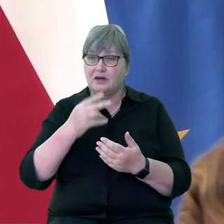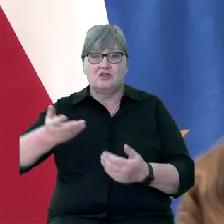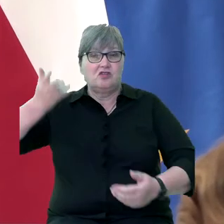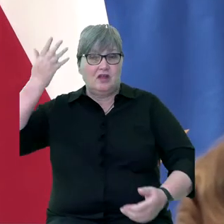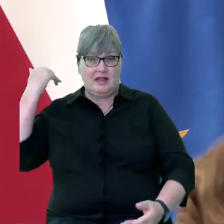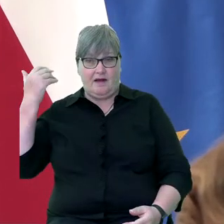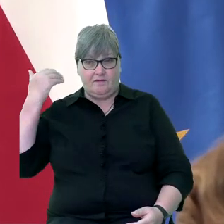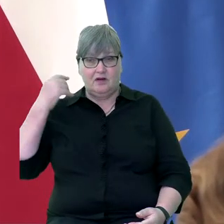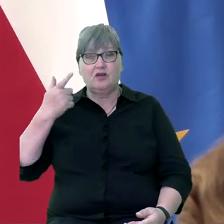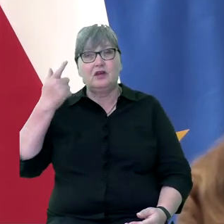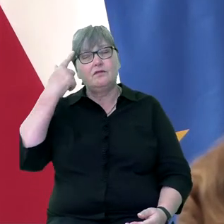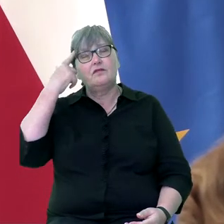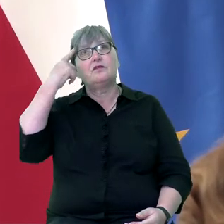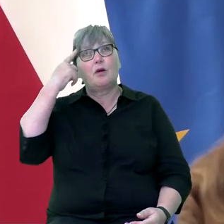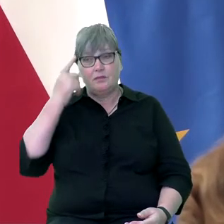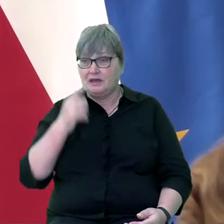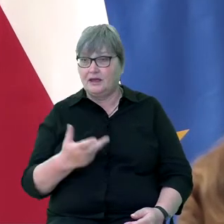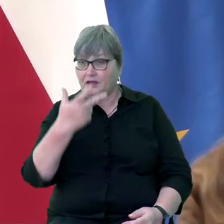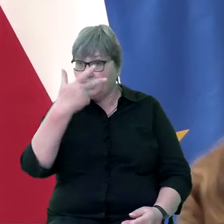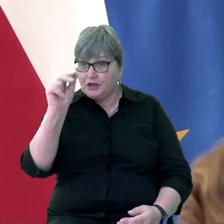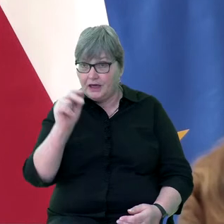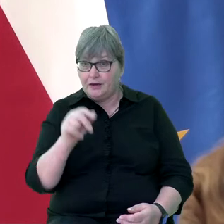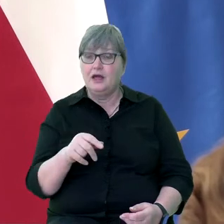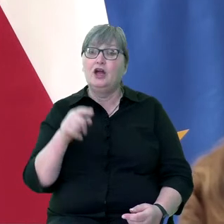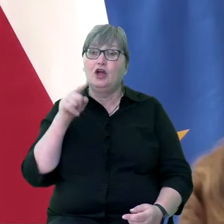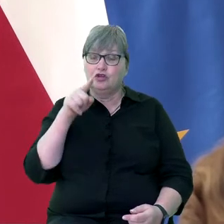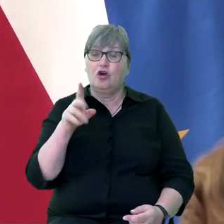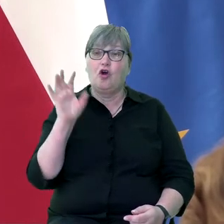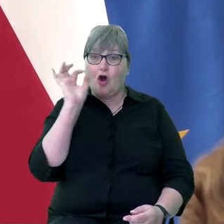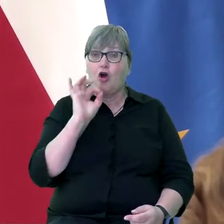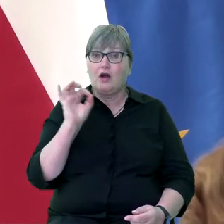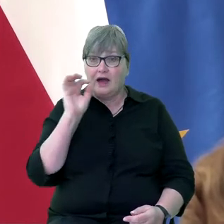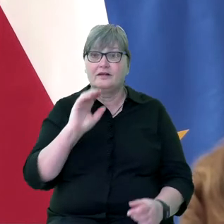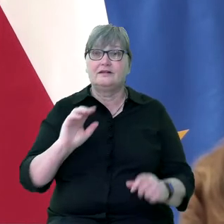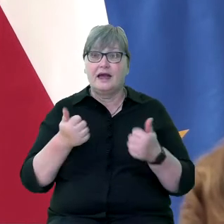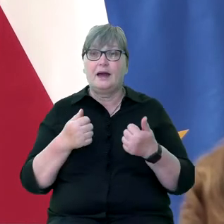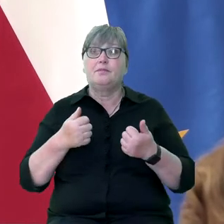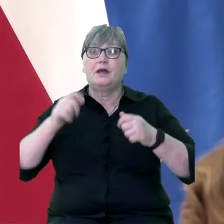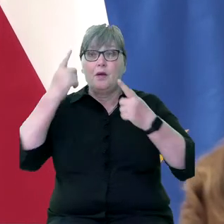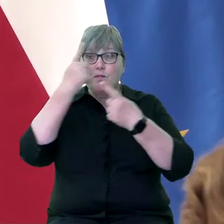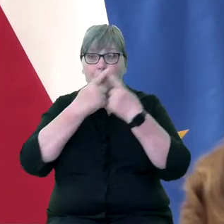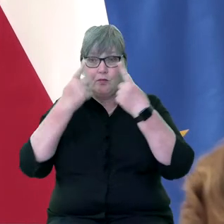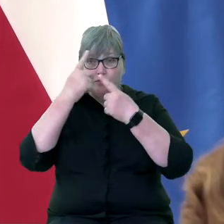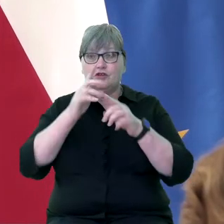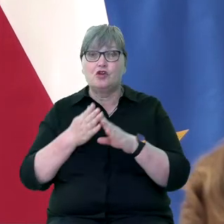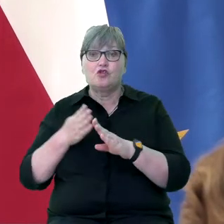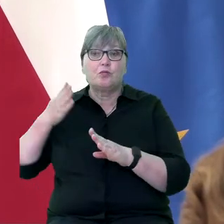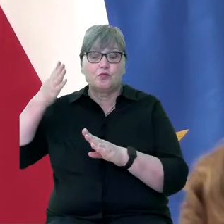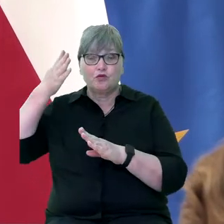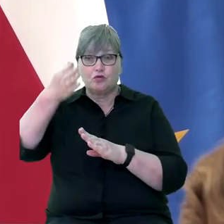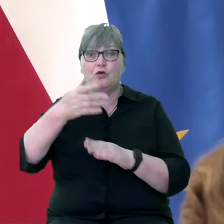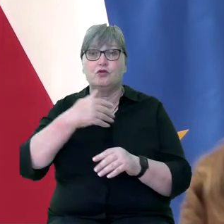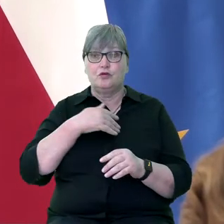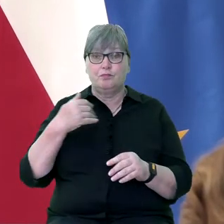chwila zadumy nad historią. To również okazja, żeby pomyśleć o przyszłości polskiej administracji. O